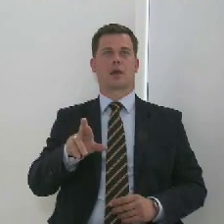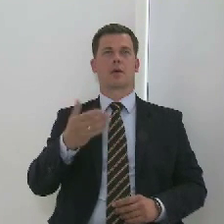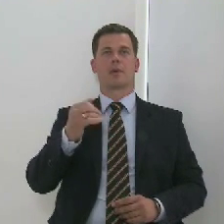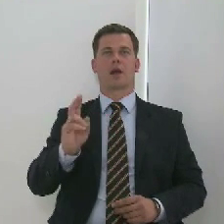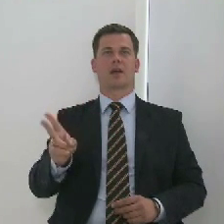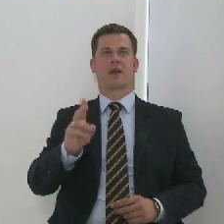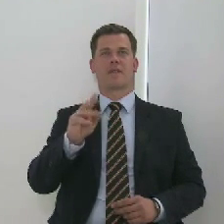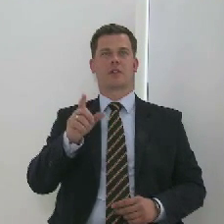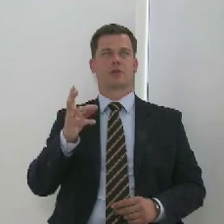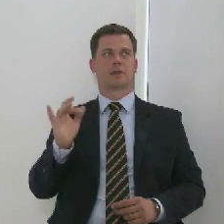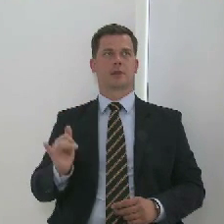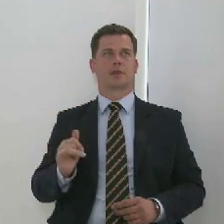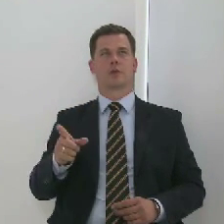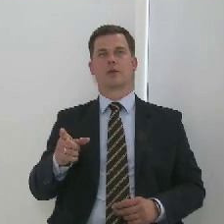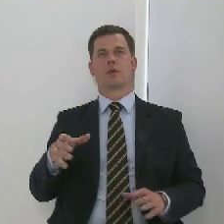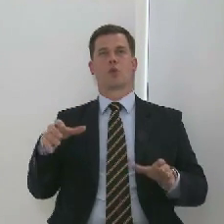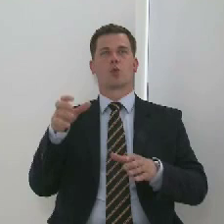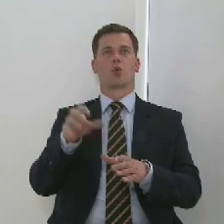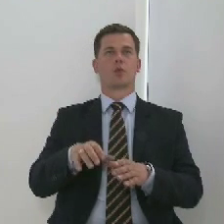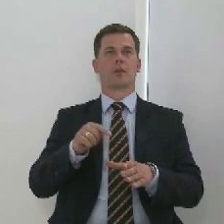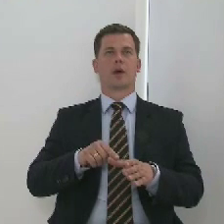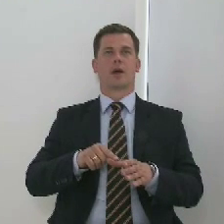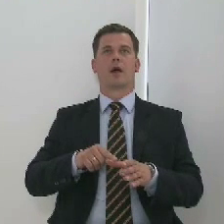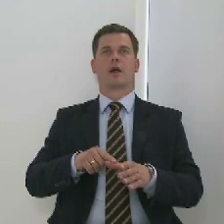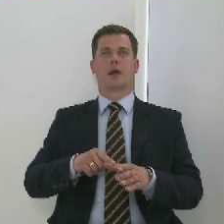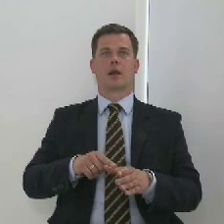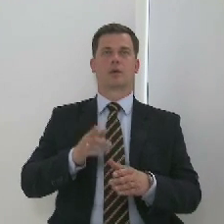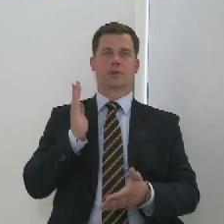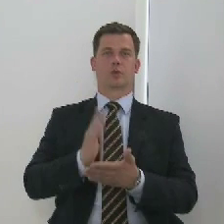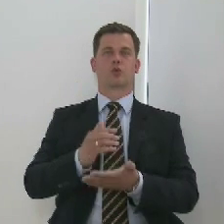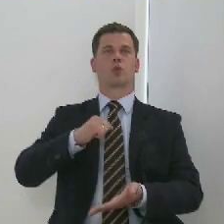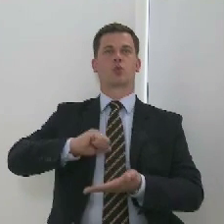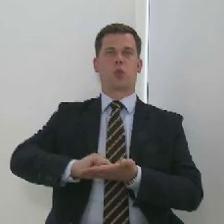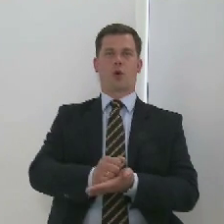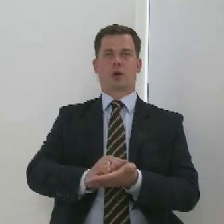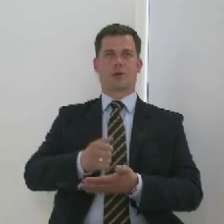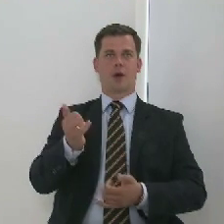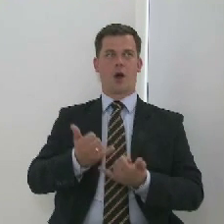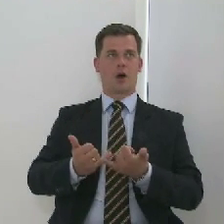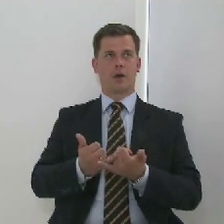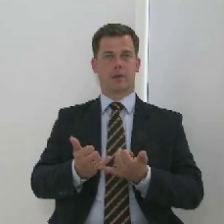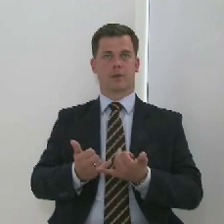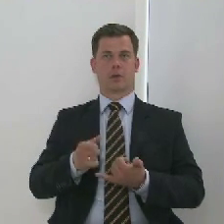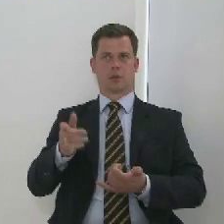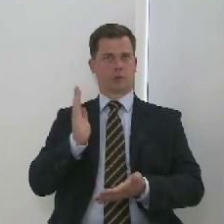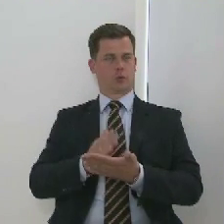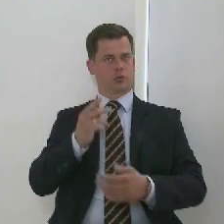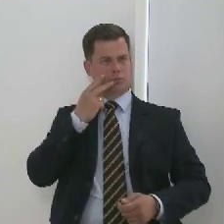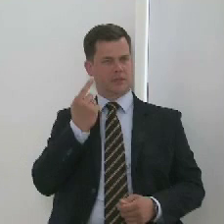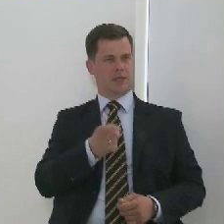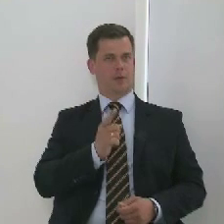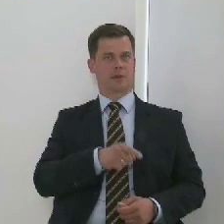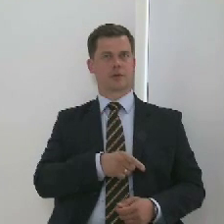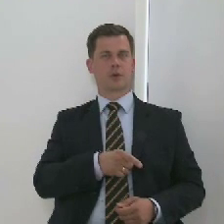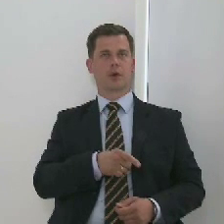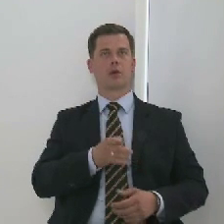Wilczyński, spółka komandytowo-akcyjna, czyli podmiot z branży, jest to istniejąca tłocznia oleju, doceniła potencjał naszego